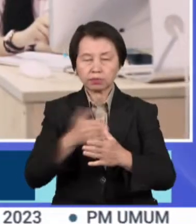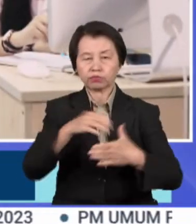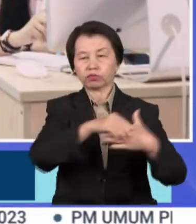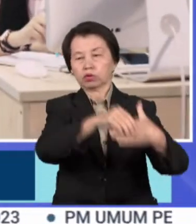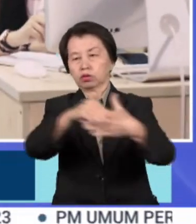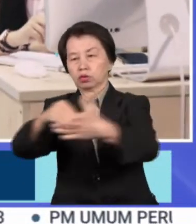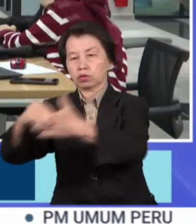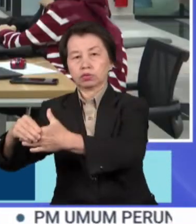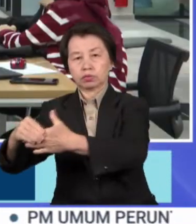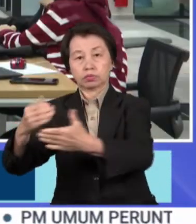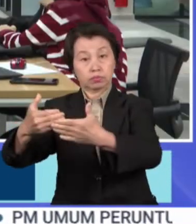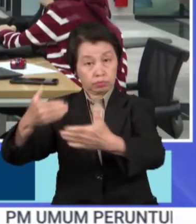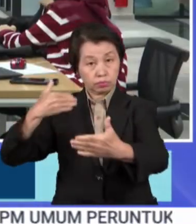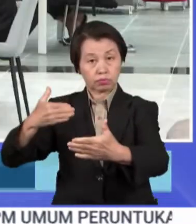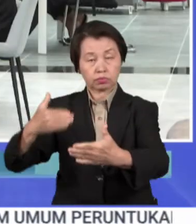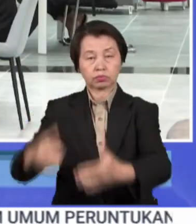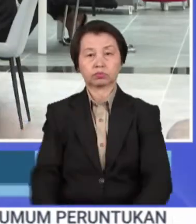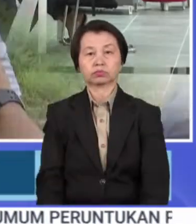dan disebarkan.